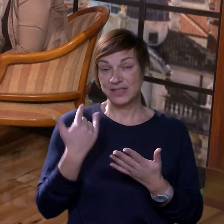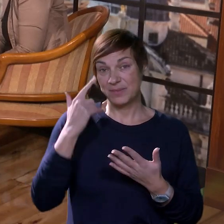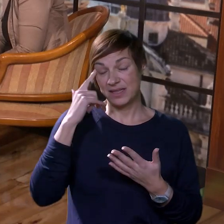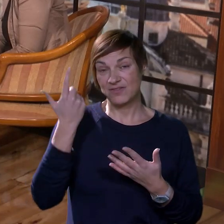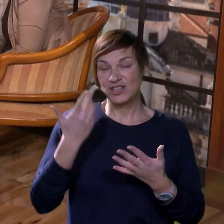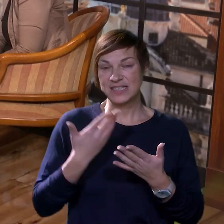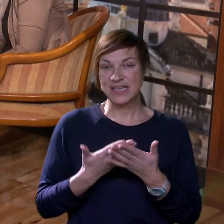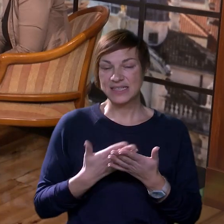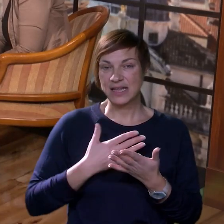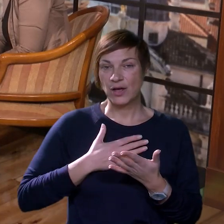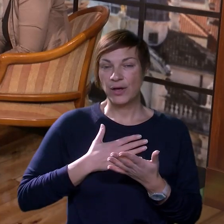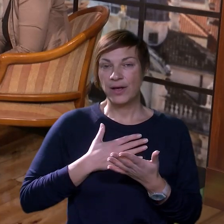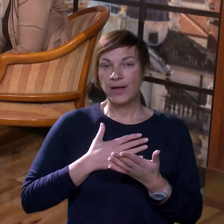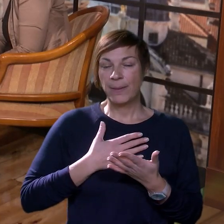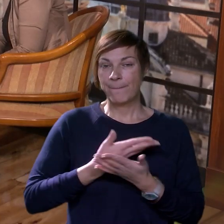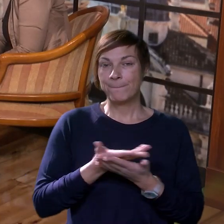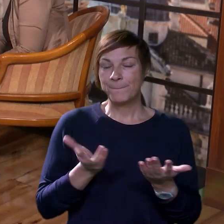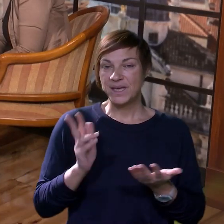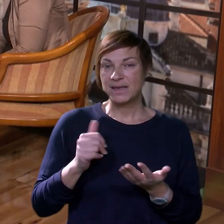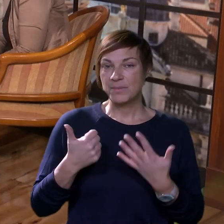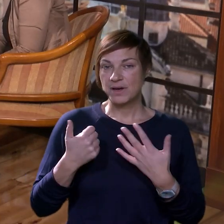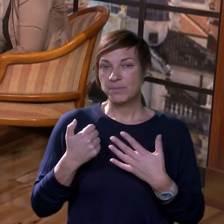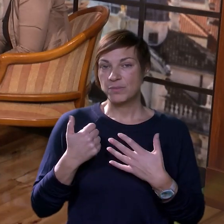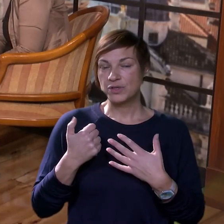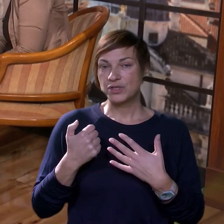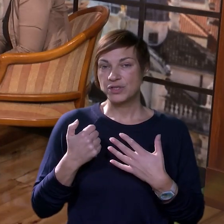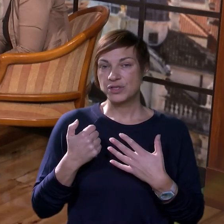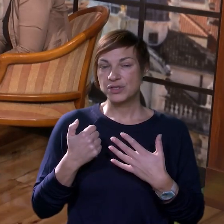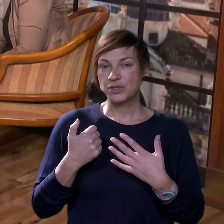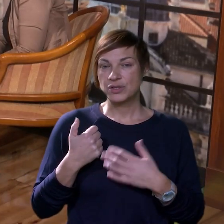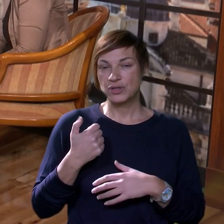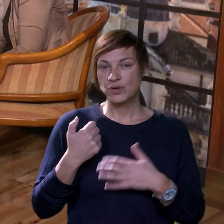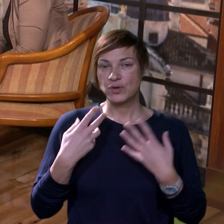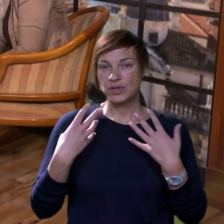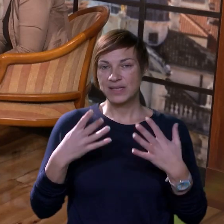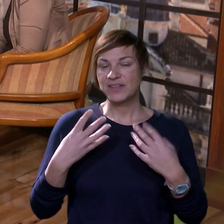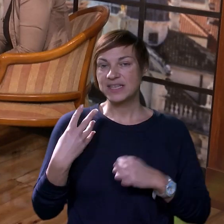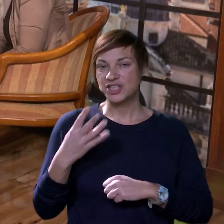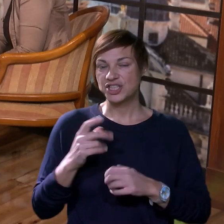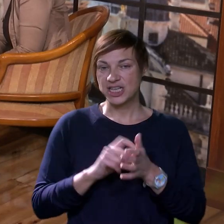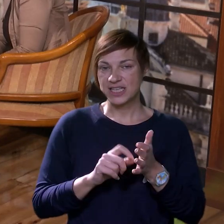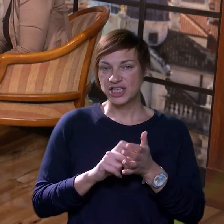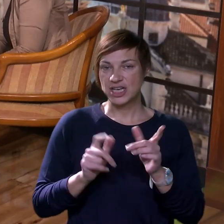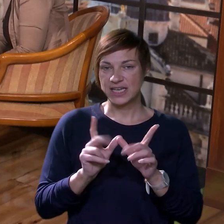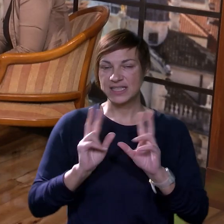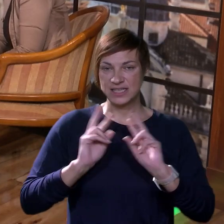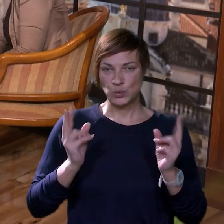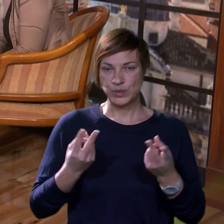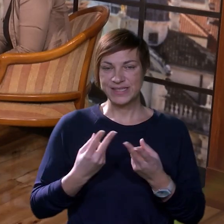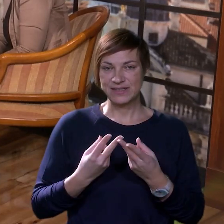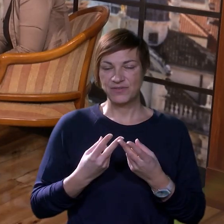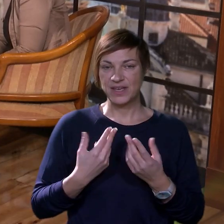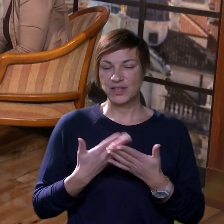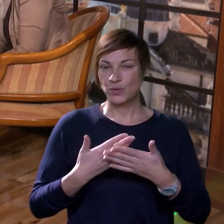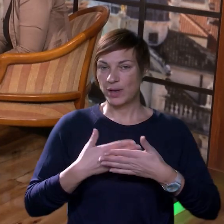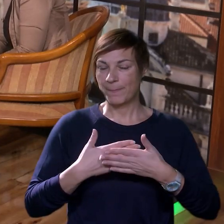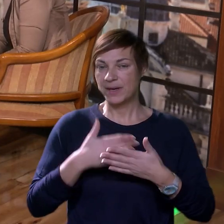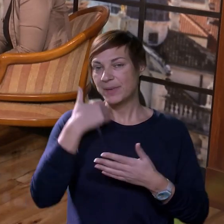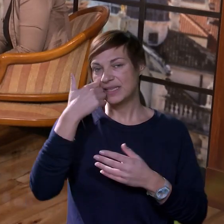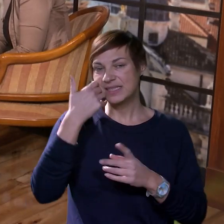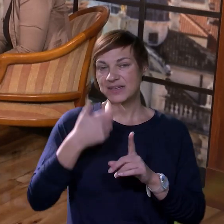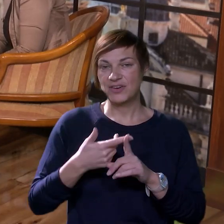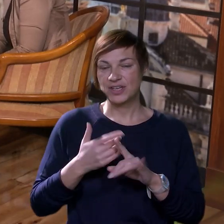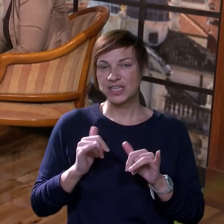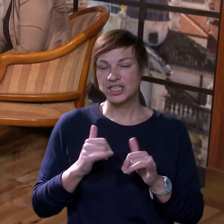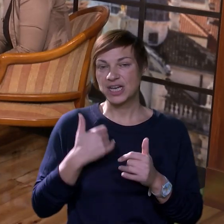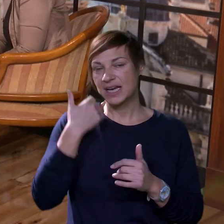sam nedavno saznao. Da mi imamo 194 članice u svijetu koji su ili pripadnici